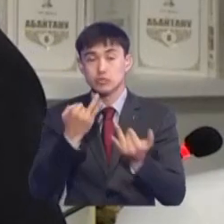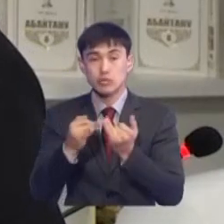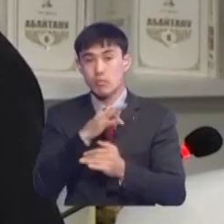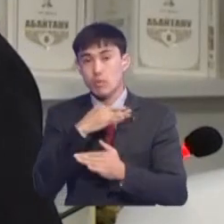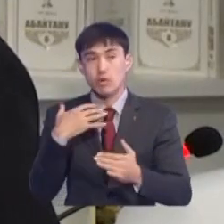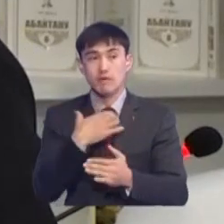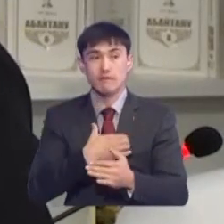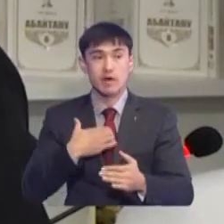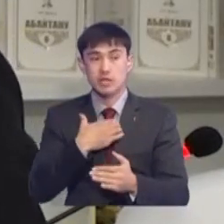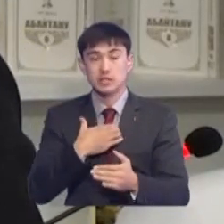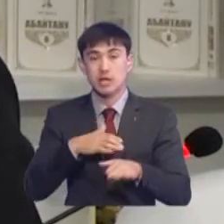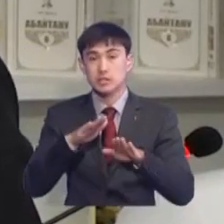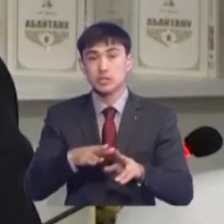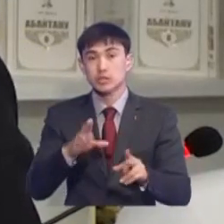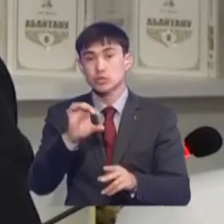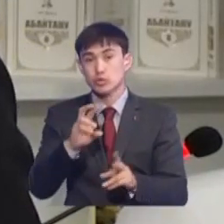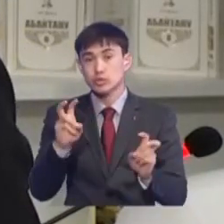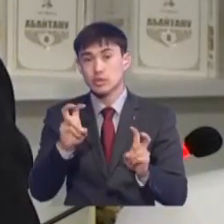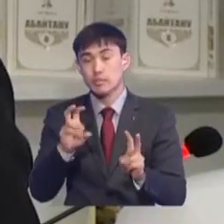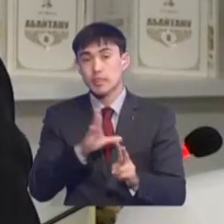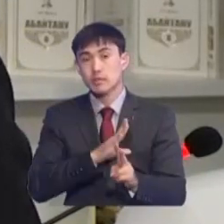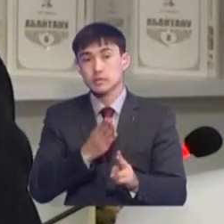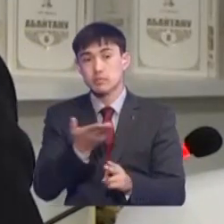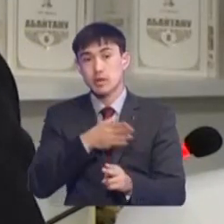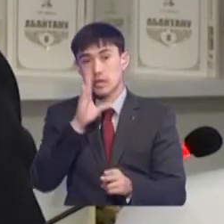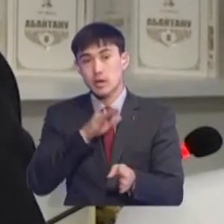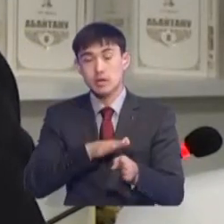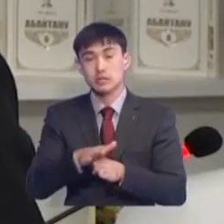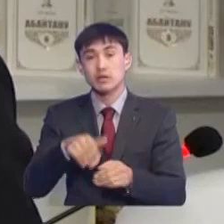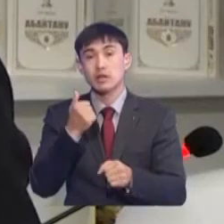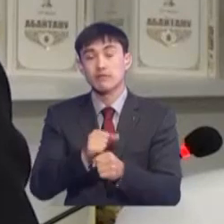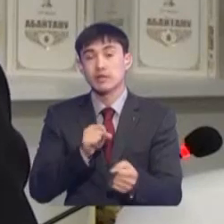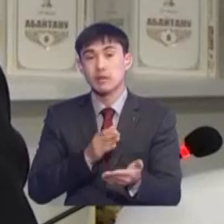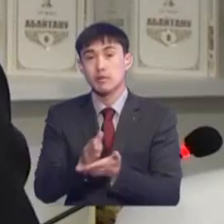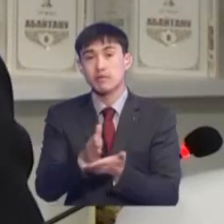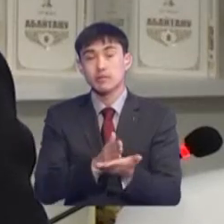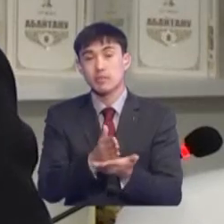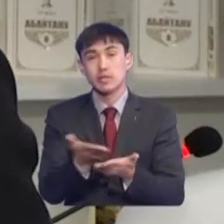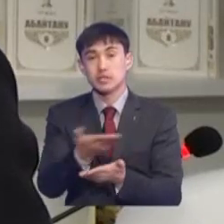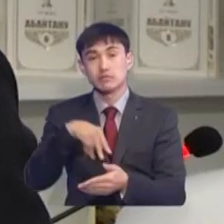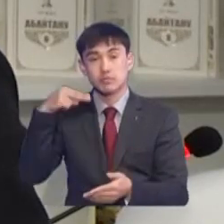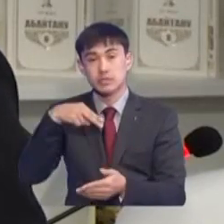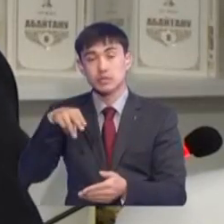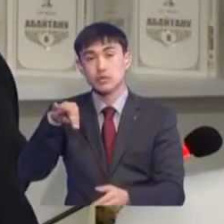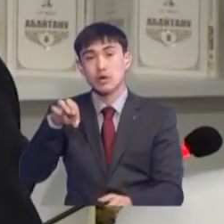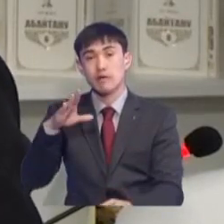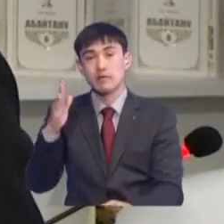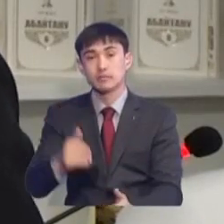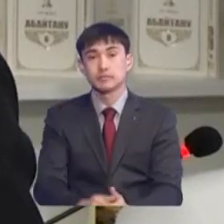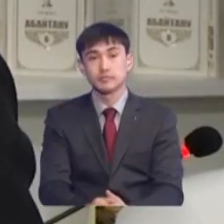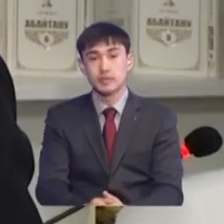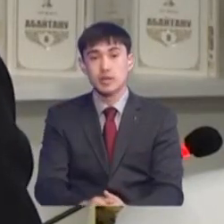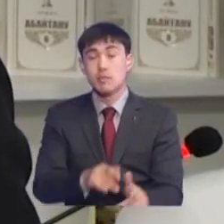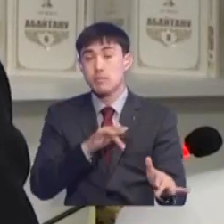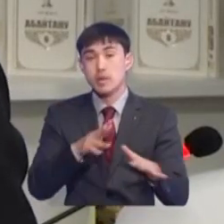немаловажных асоциальных тем Я думаю что мы смогли реализовать основные направления политики нашего президента карта Тукаева в